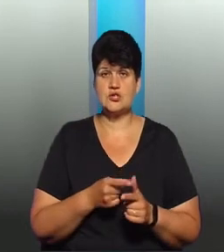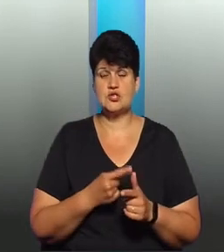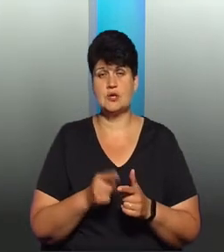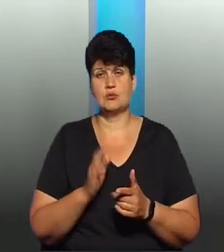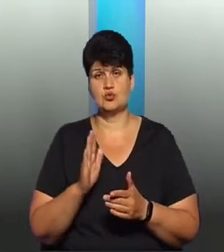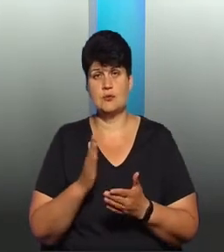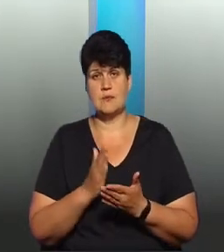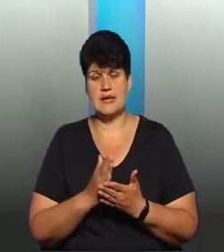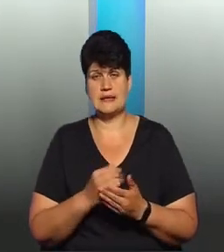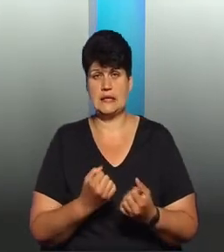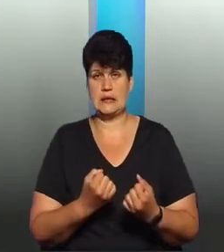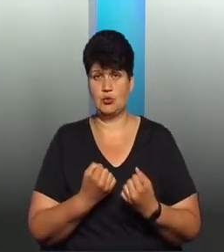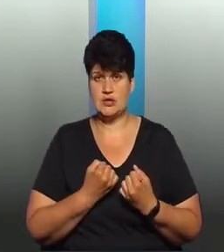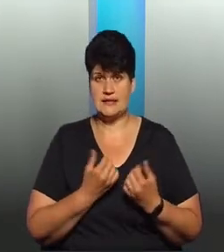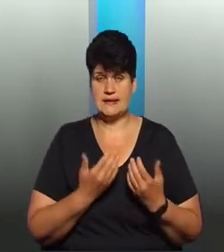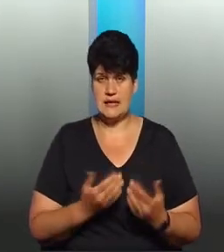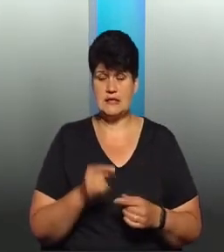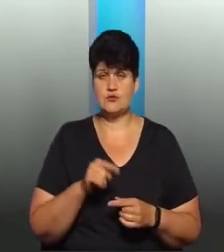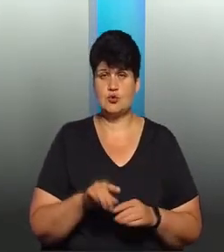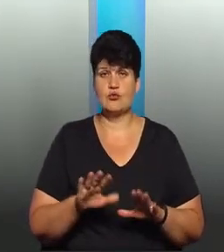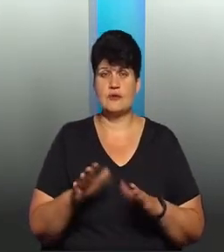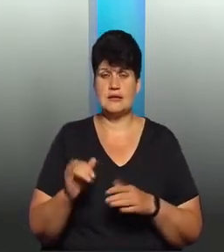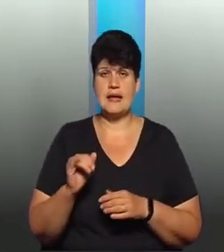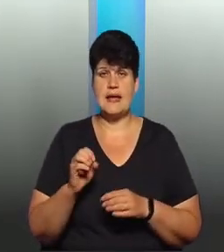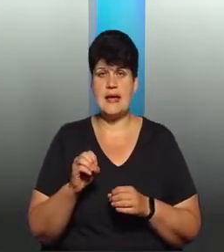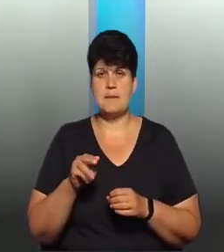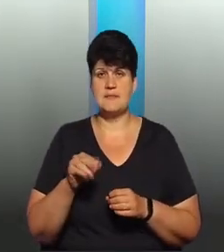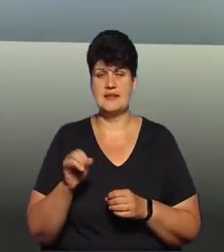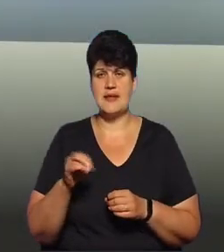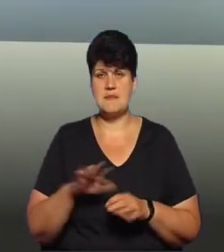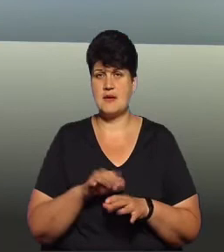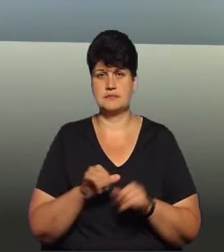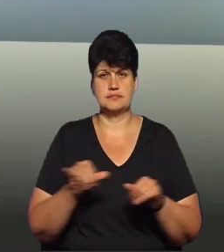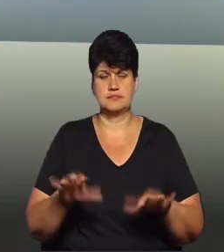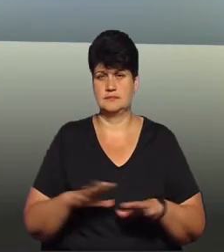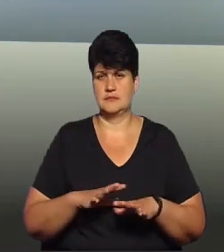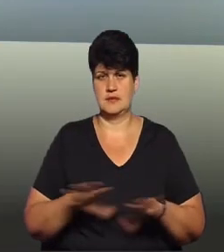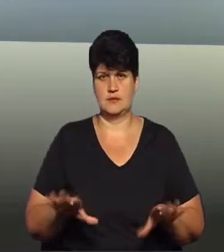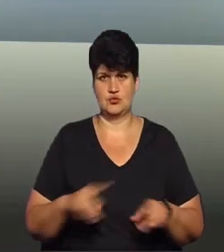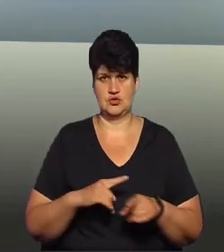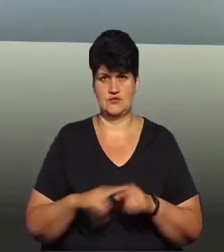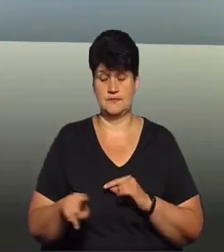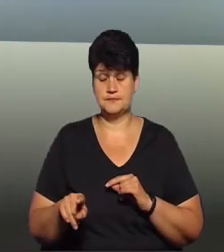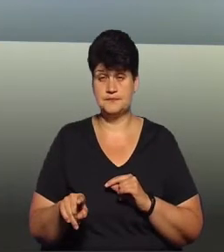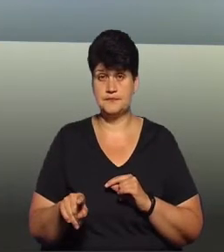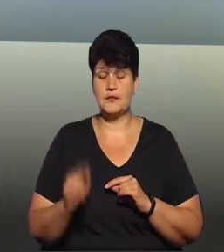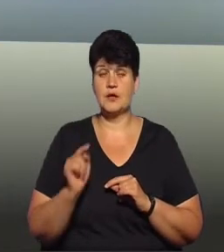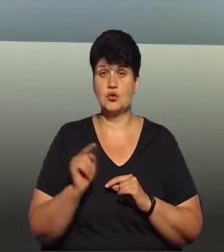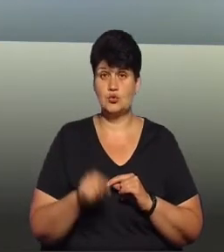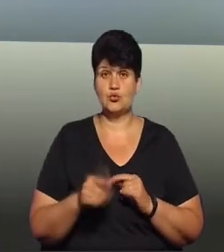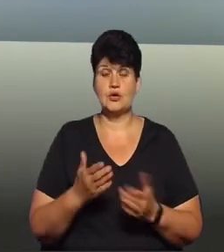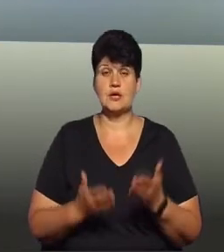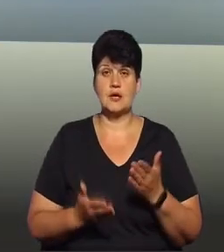випадку епідемія, вона не буде поширюватися з такою швидкістю. І тому, якщо таких... Важливо, щоб